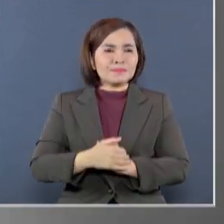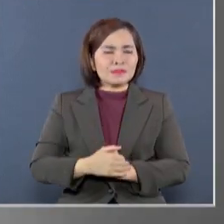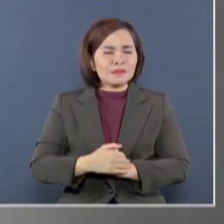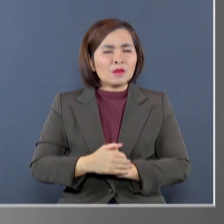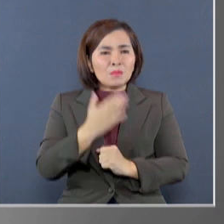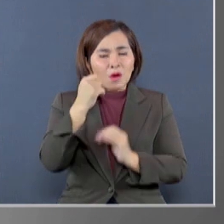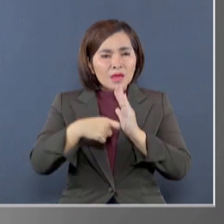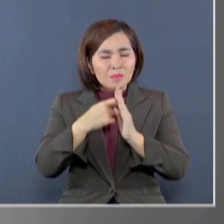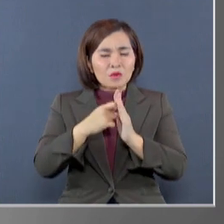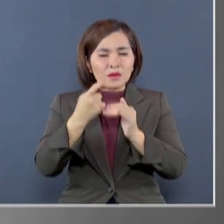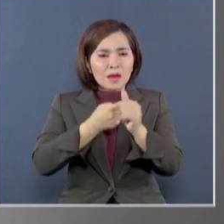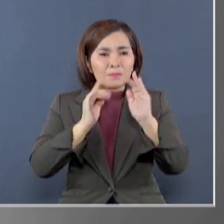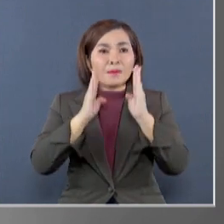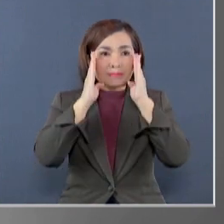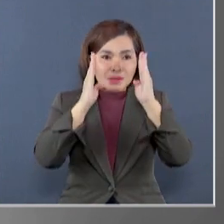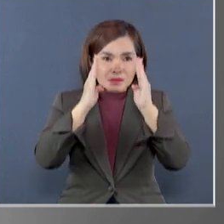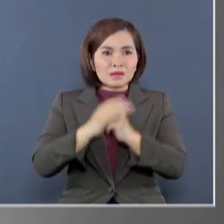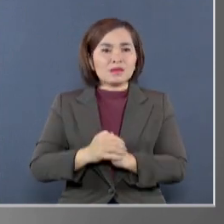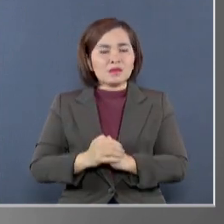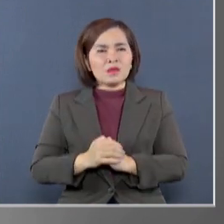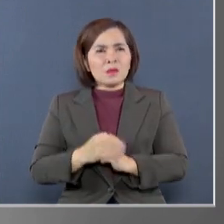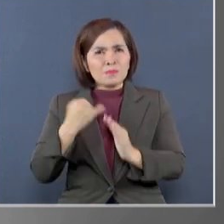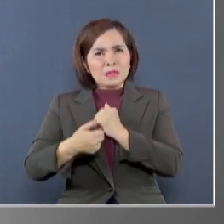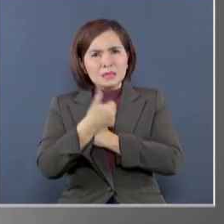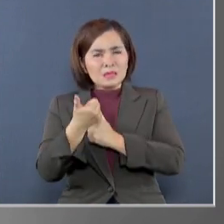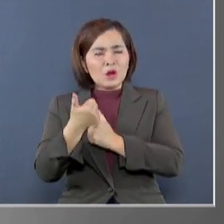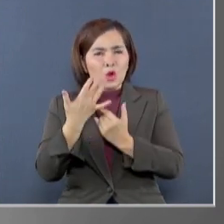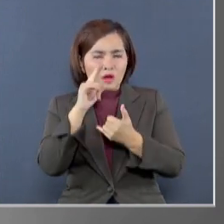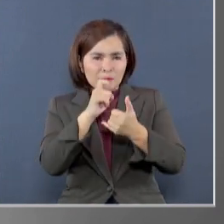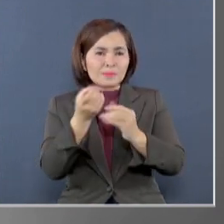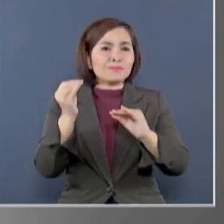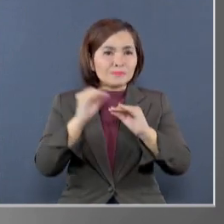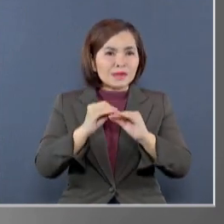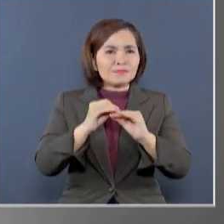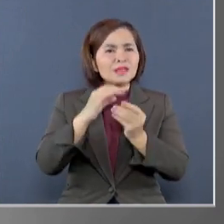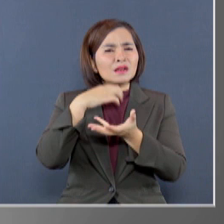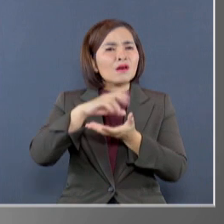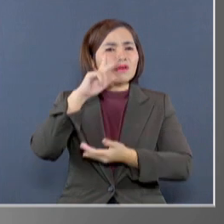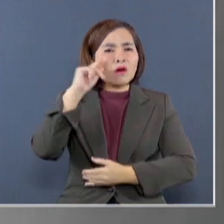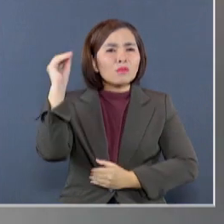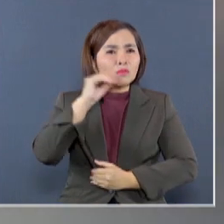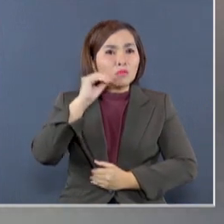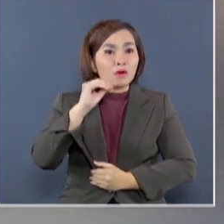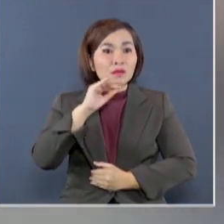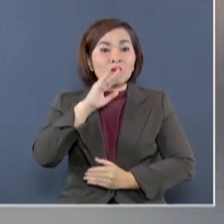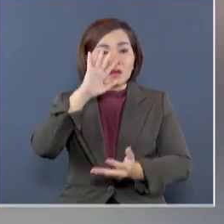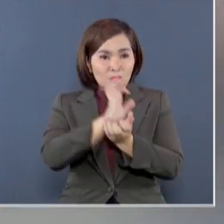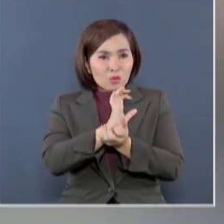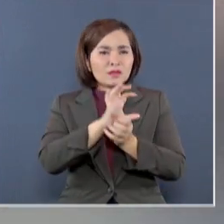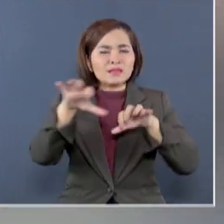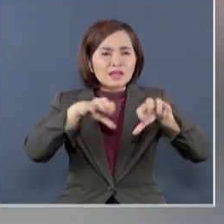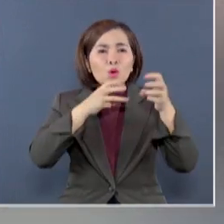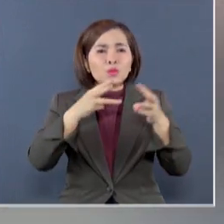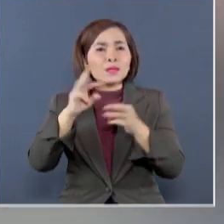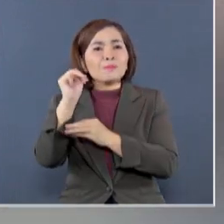ตนาฆ่าส่วนข้อหาอื่นรอสอบสวนเพิ่มเติมเวลาเราเล่าข่าวแบบนี้คุณผู้ชมส่วนใหญ่บางทีเอาล่ะถ้าตำรวจเข้าไปเอาไม้ง